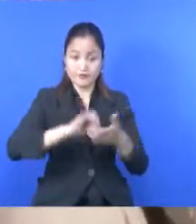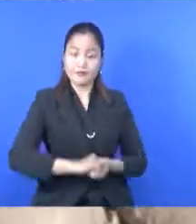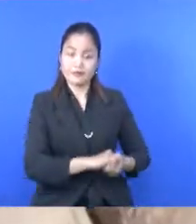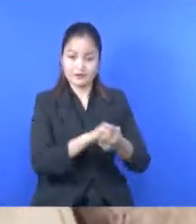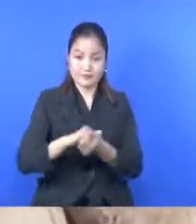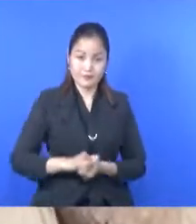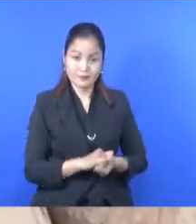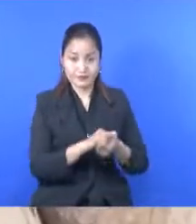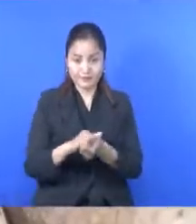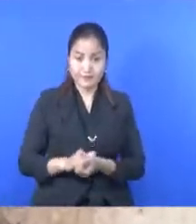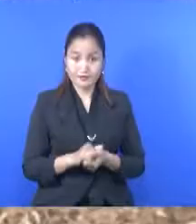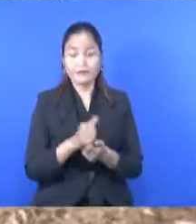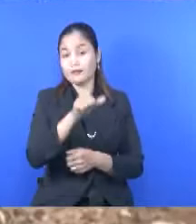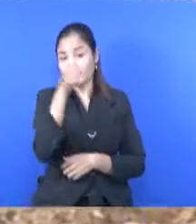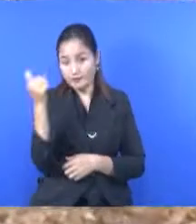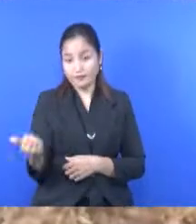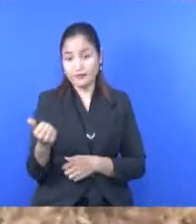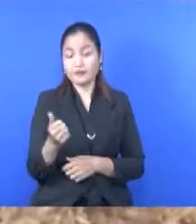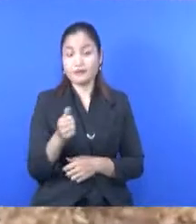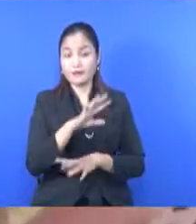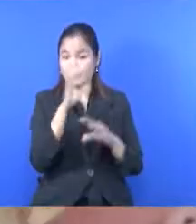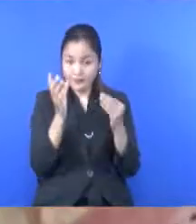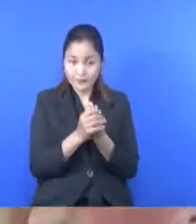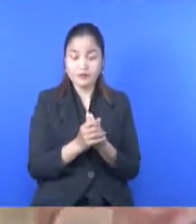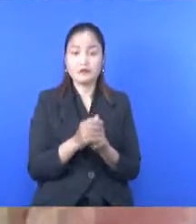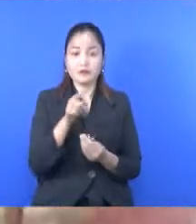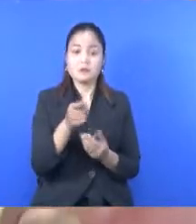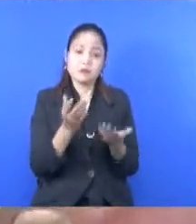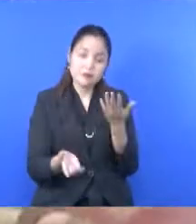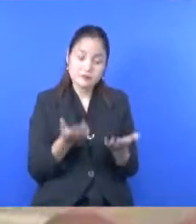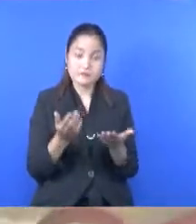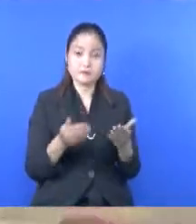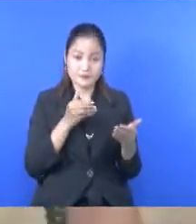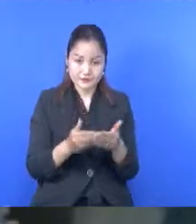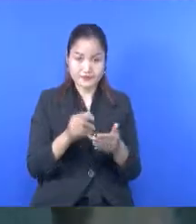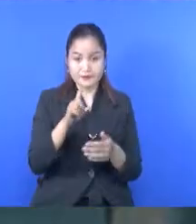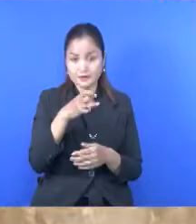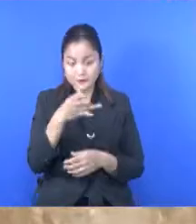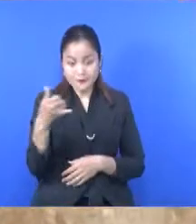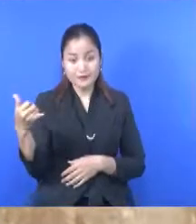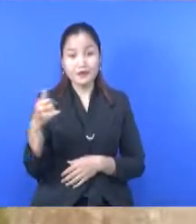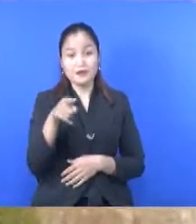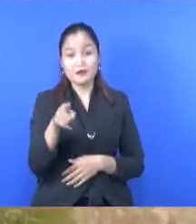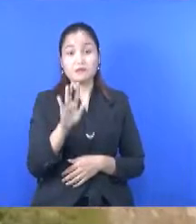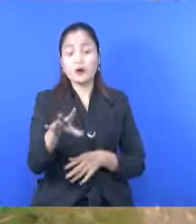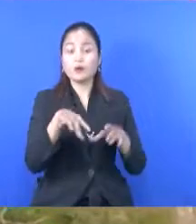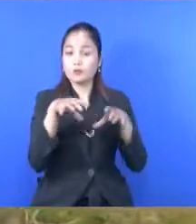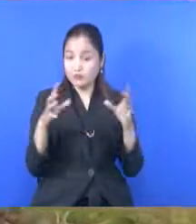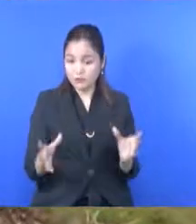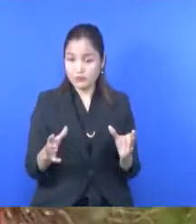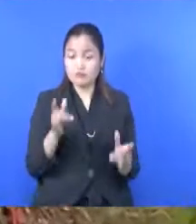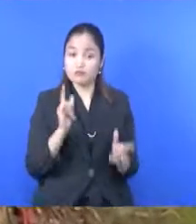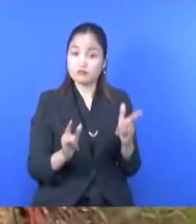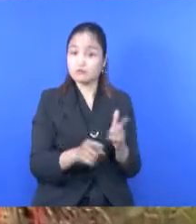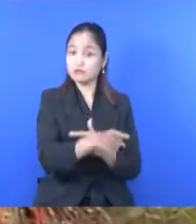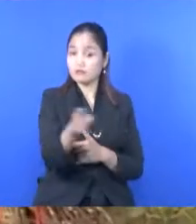ឡូងមីនិងដំណាំដទៃទៀតគ្រប់ប្រភេទទាំងអស់នៅលើផ្ទៃដីប្រមាណជា71,000ហិកតារបស់ក្រុមហ៊ុនប្រសិនបើបងប្អូនខ្លះ